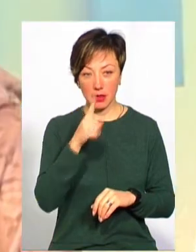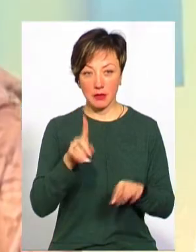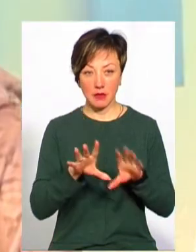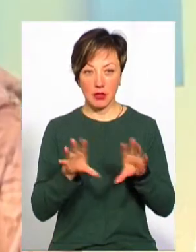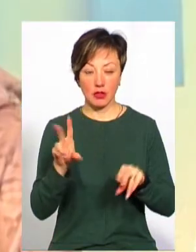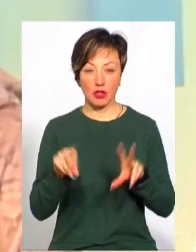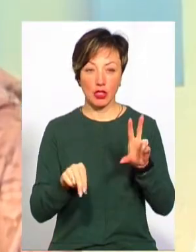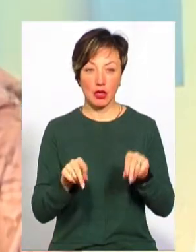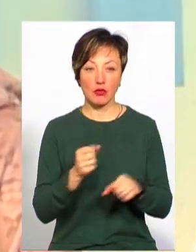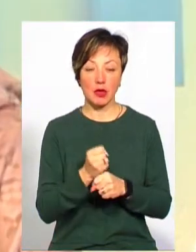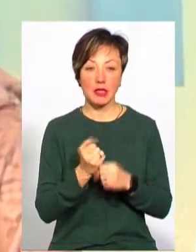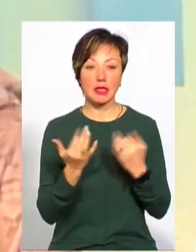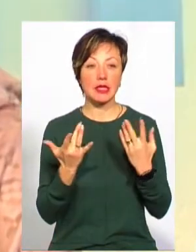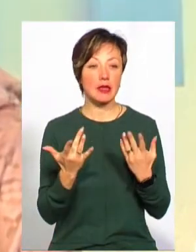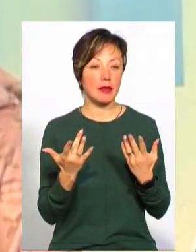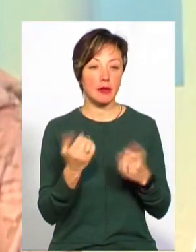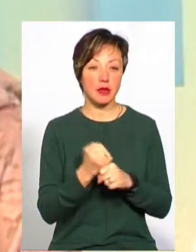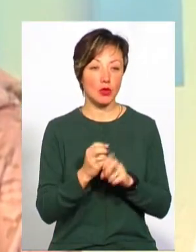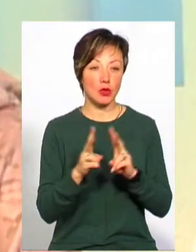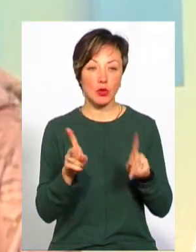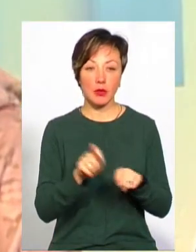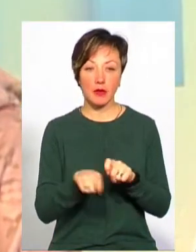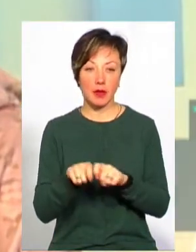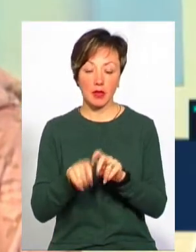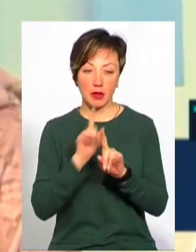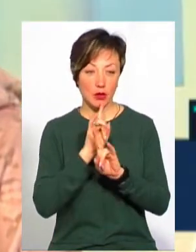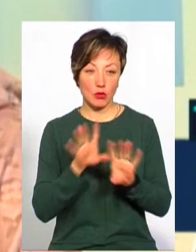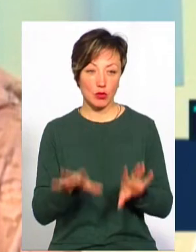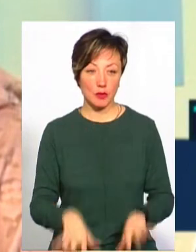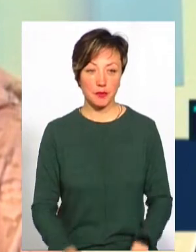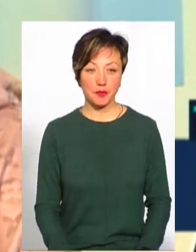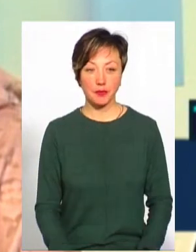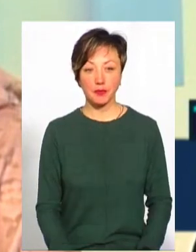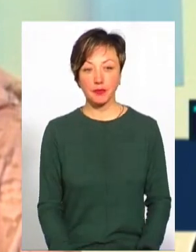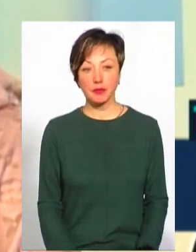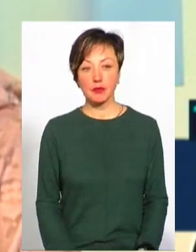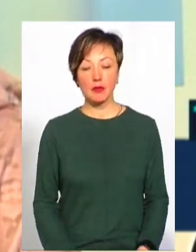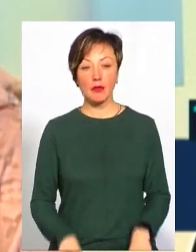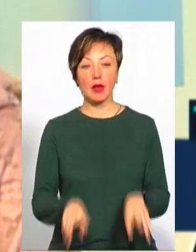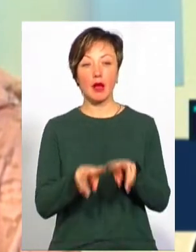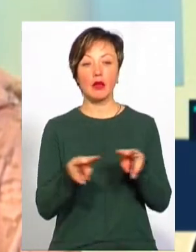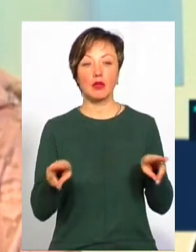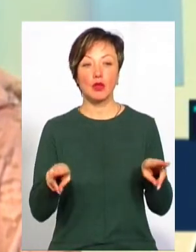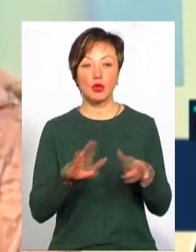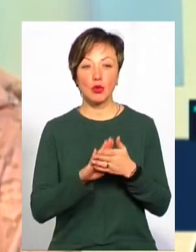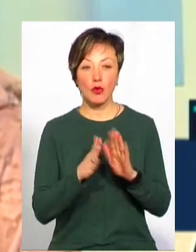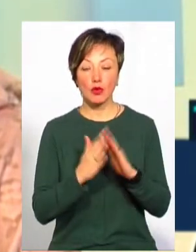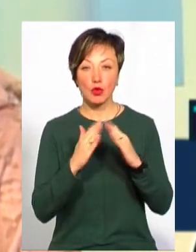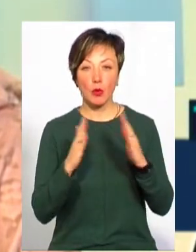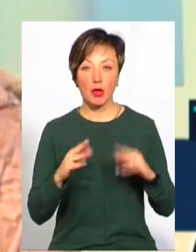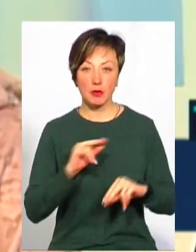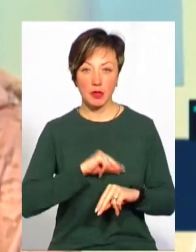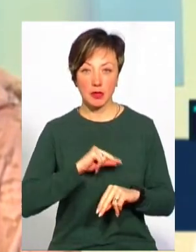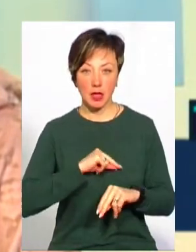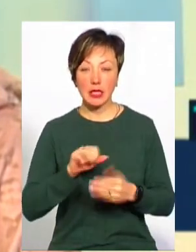все, вважається, що працює. Скільки він працює, ніхто перевірять буде неможливо. Аналогічно договор з домашнім працівником.